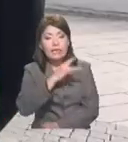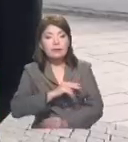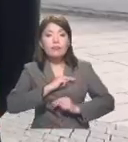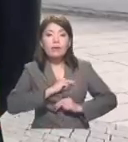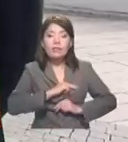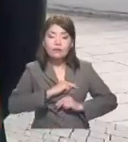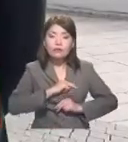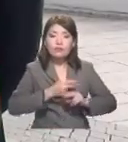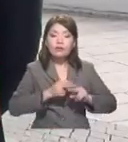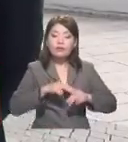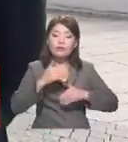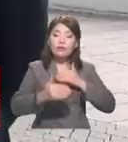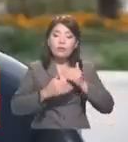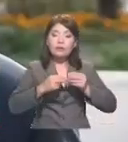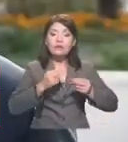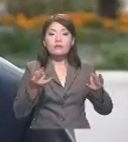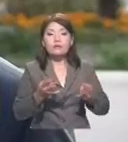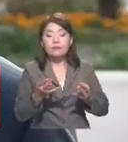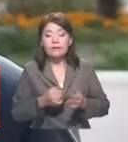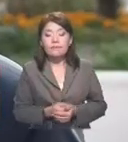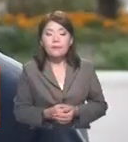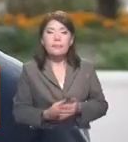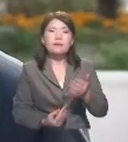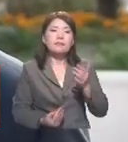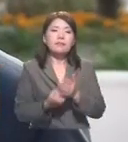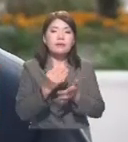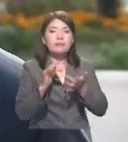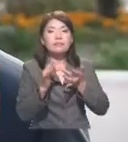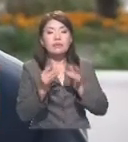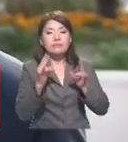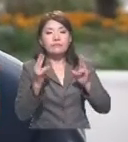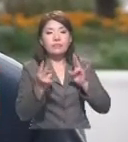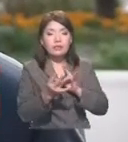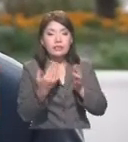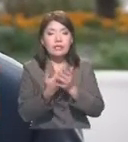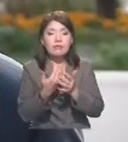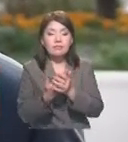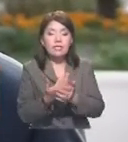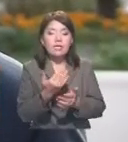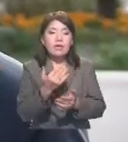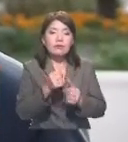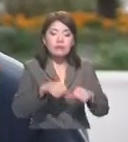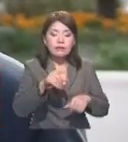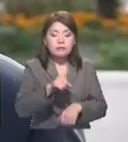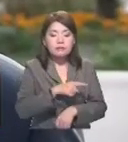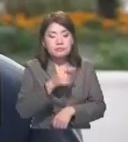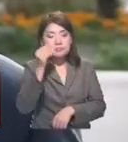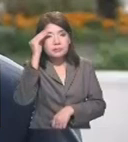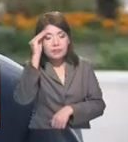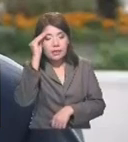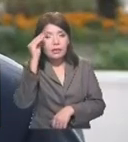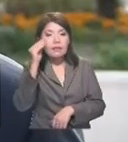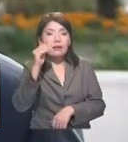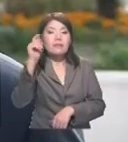с которым нужно развивать сотрудничество. Публикации, которые появлялись от зарубежных экспертов по итогам визита